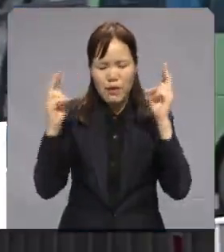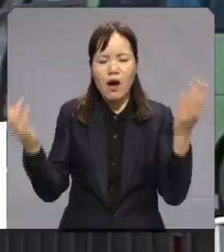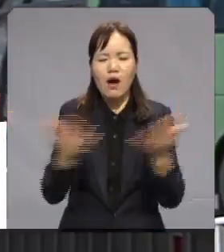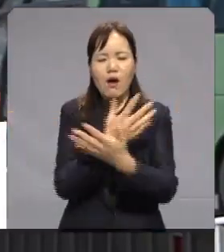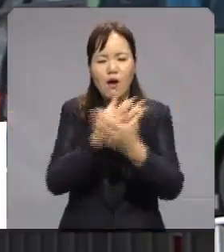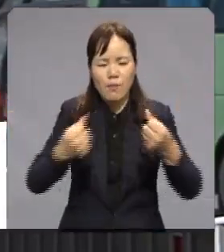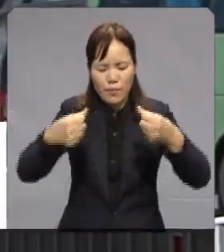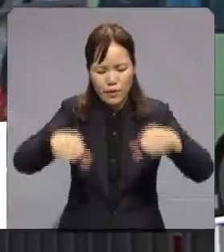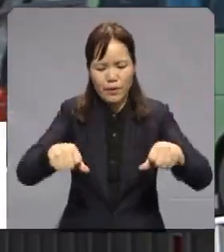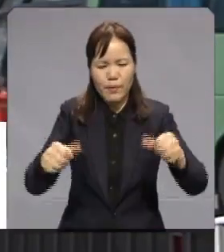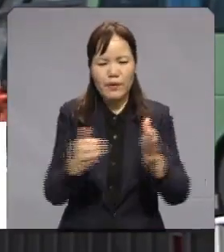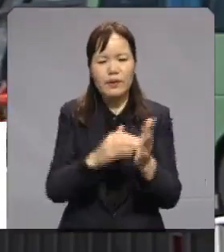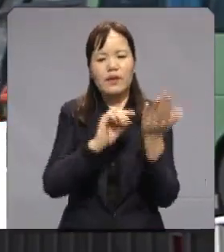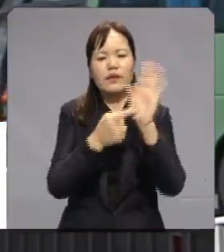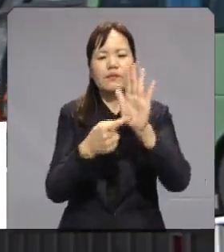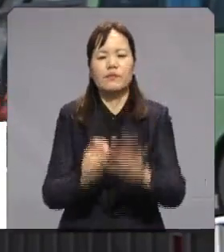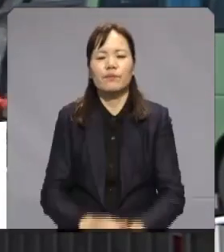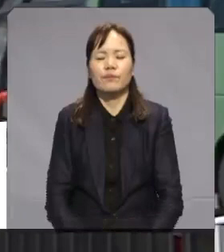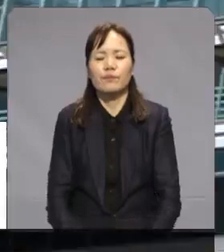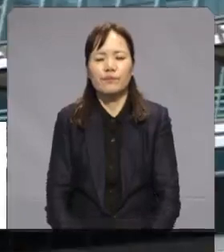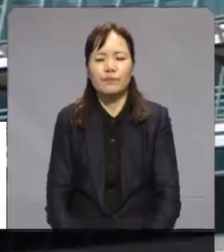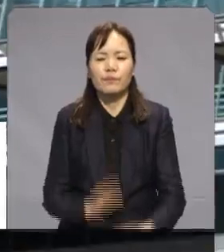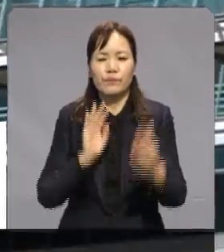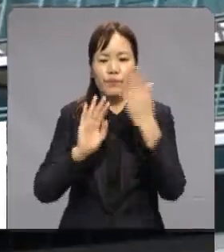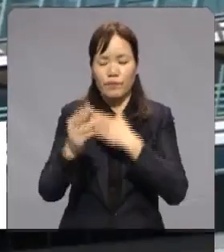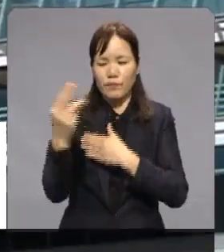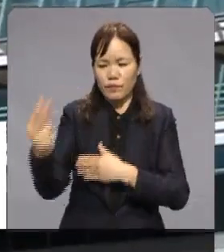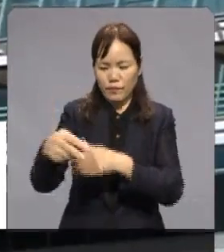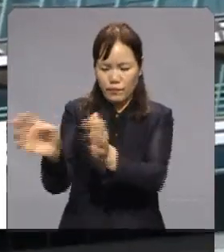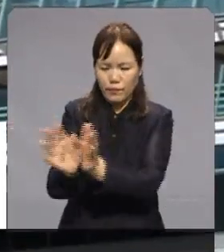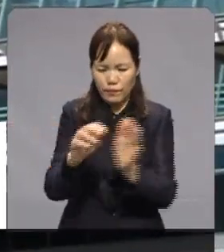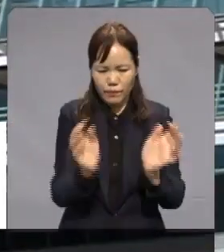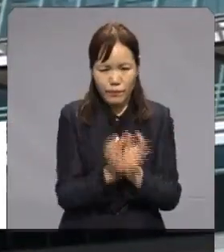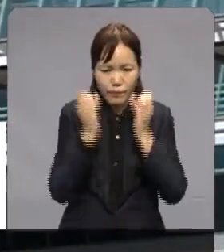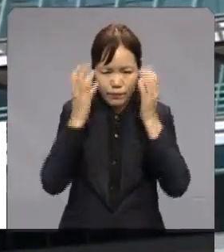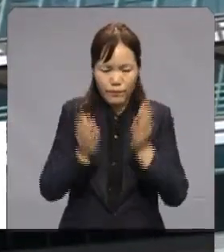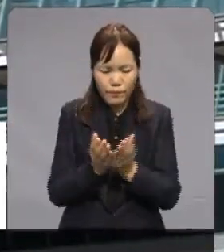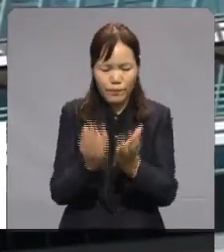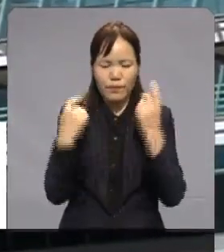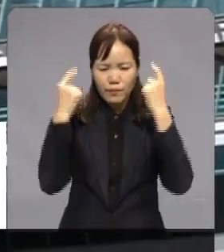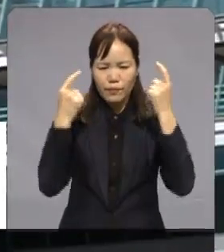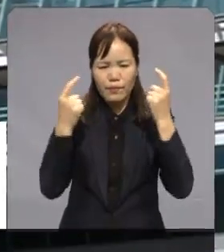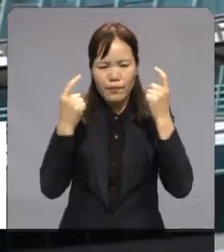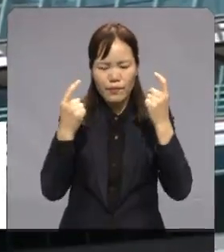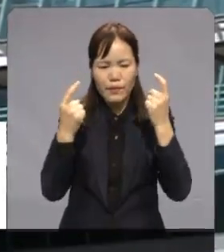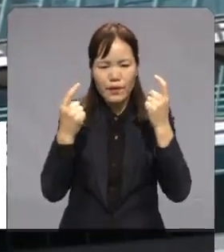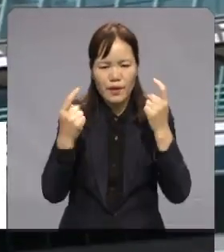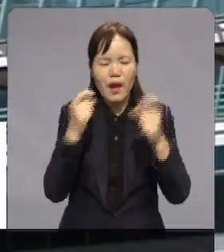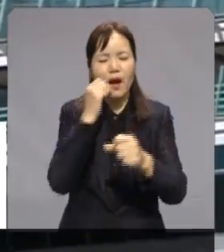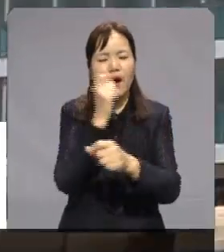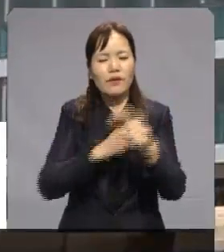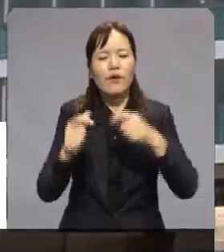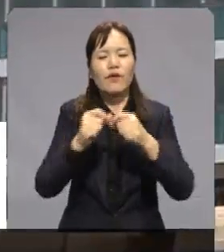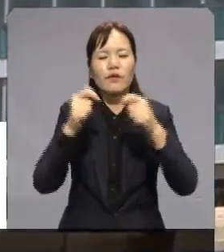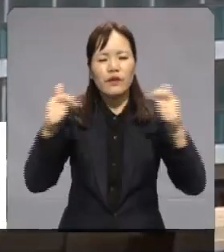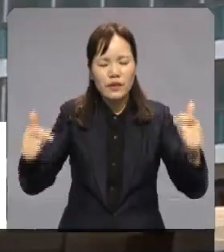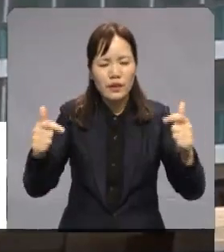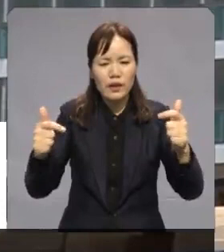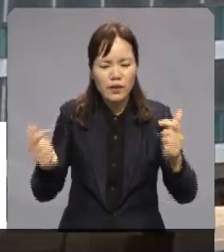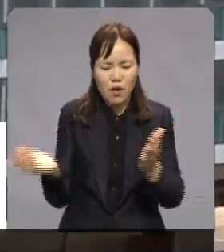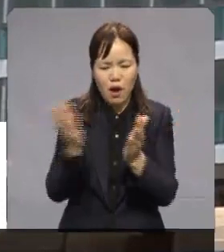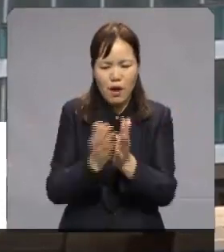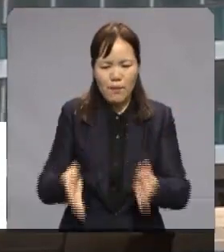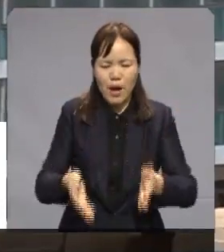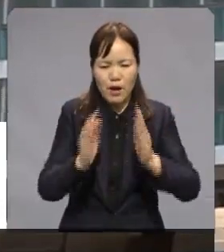체결했다고 밝혔습니다 앞으로 두 기관은 신규 크루즈 항로의 개설과 크루즈 출발지 운영 관리 항만